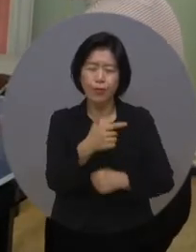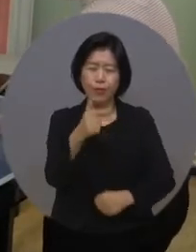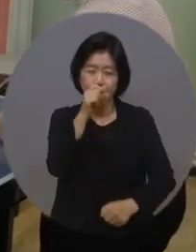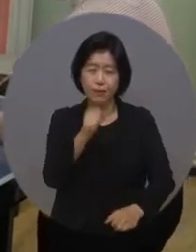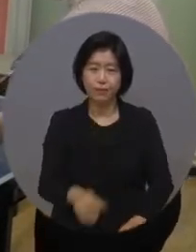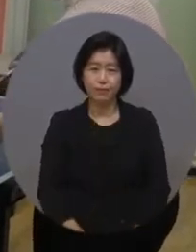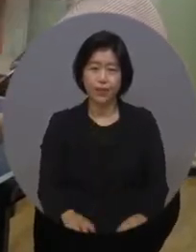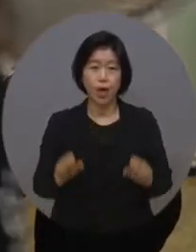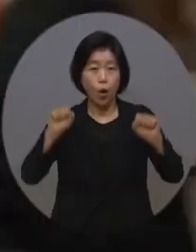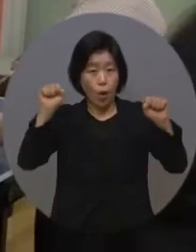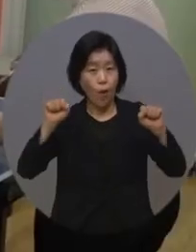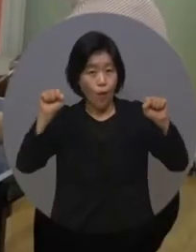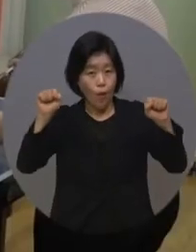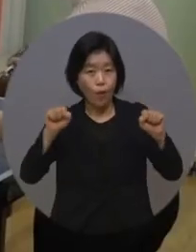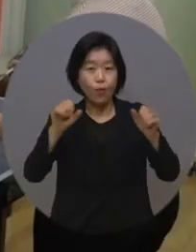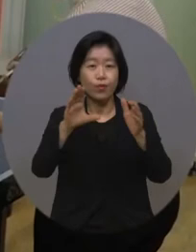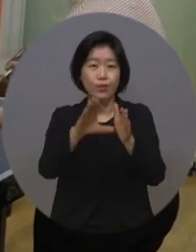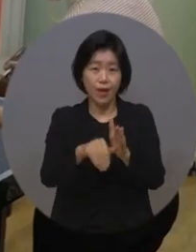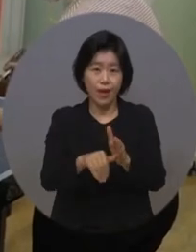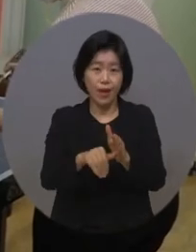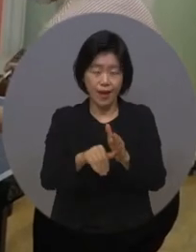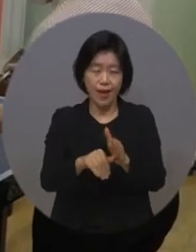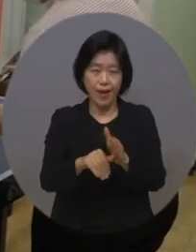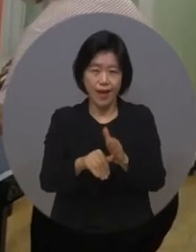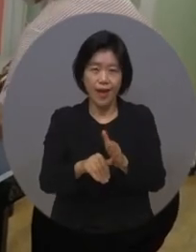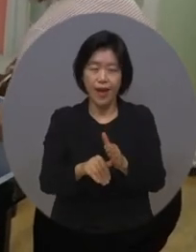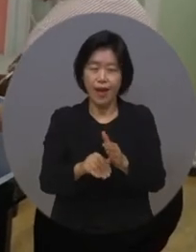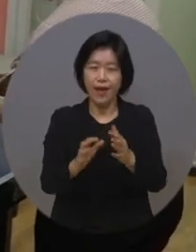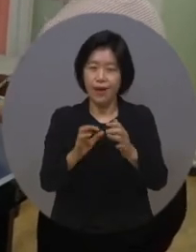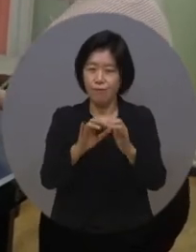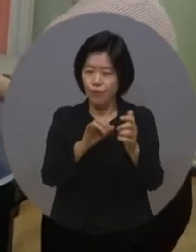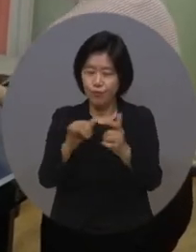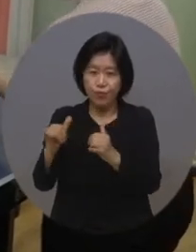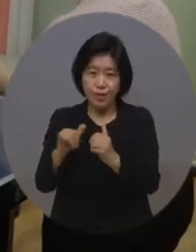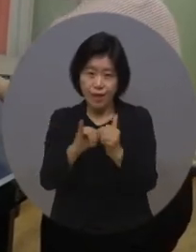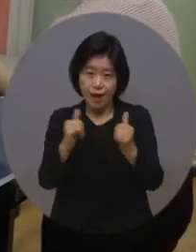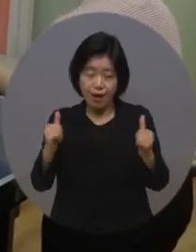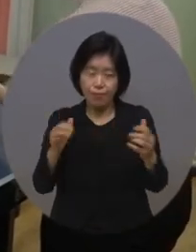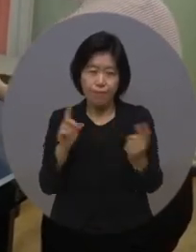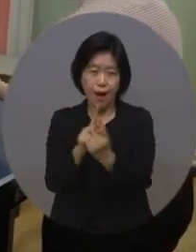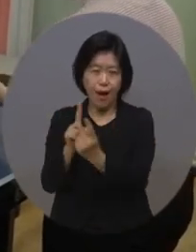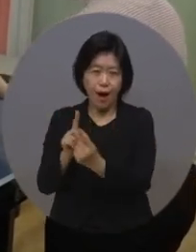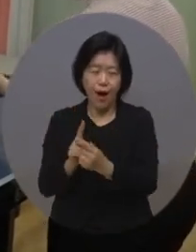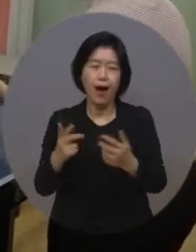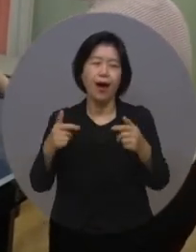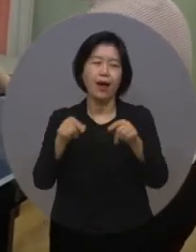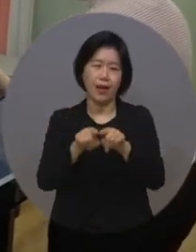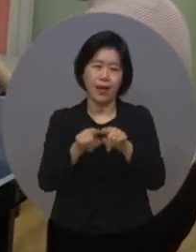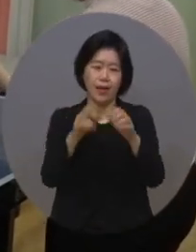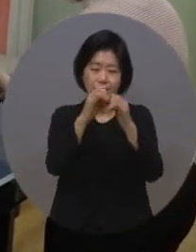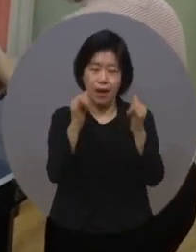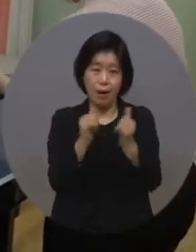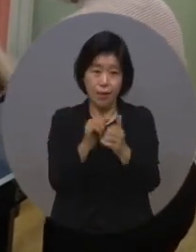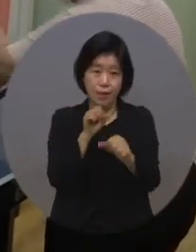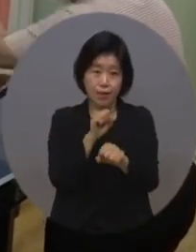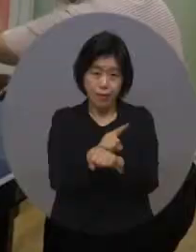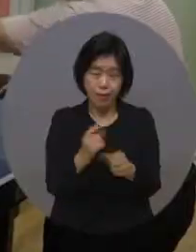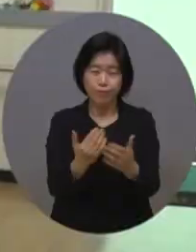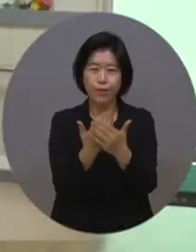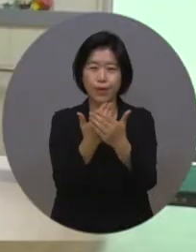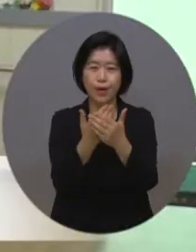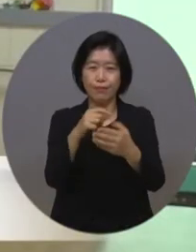단련 시간에 동료들과 함께하며 사회성을 높이는 반복 연습 또한 이들에겐 꼭 필요한